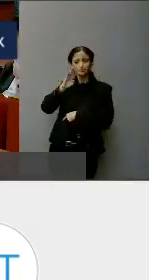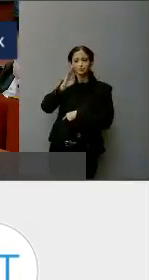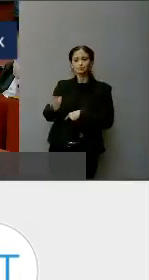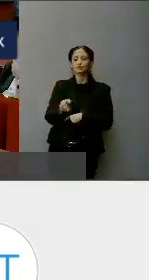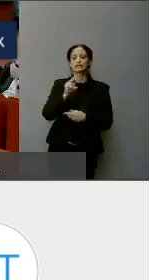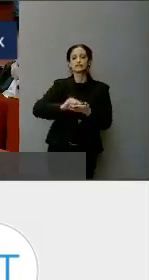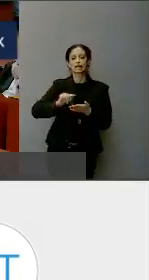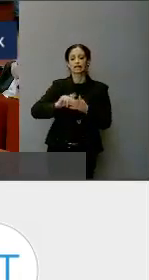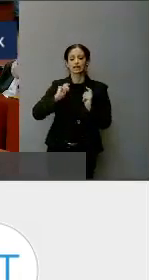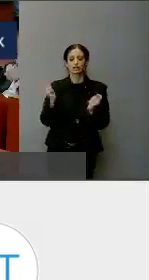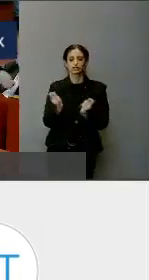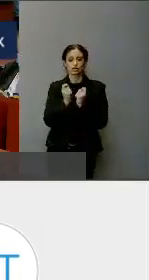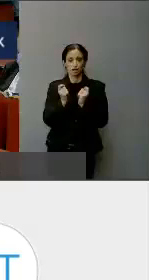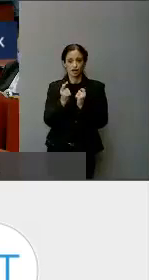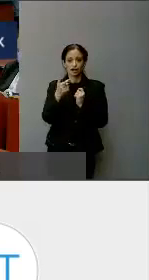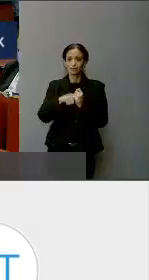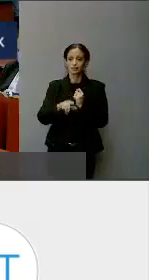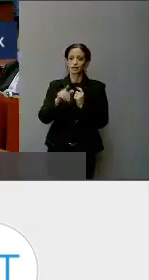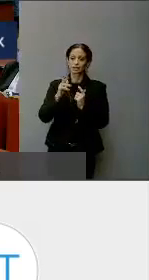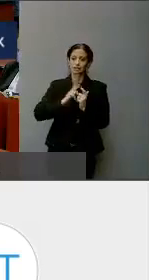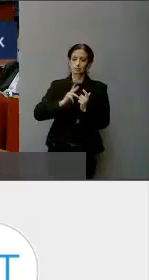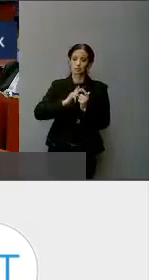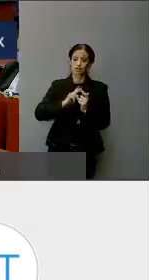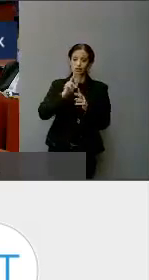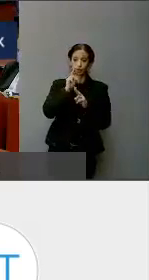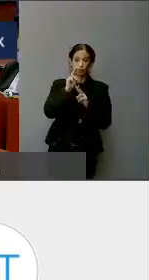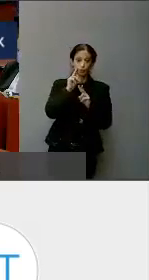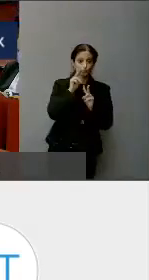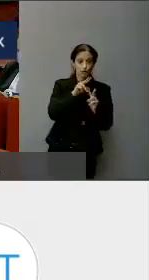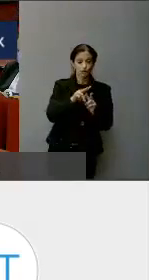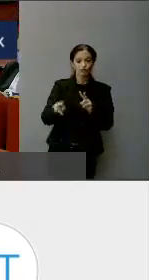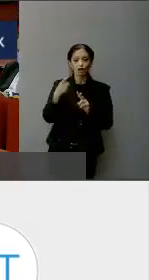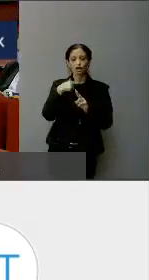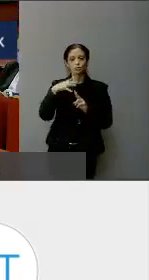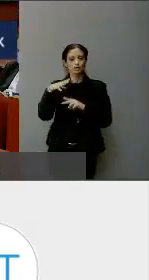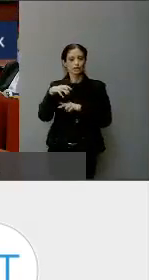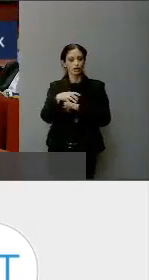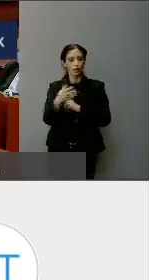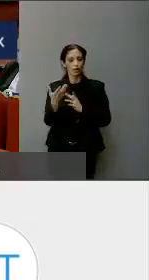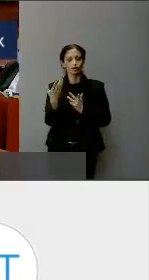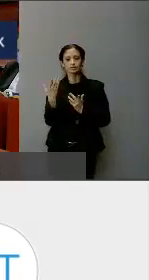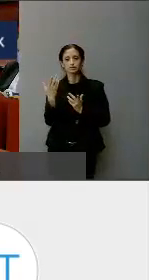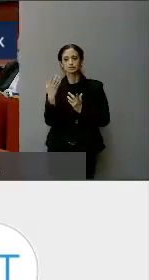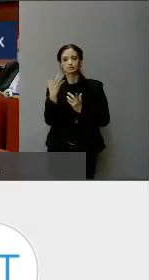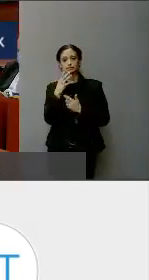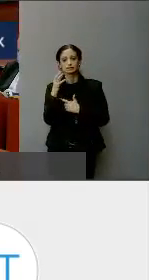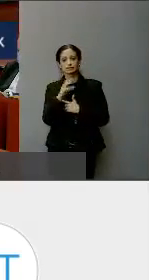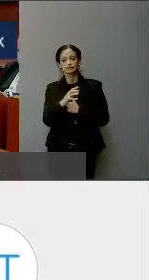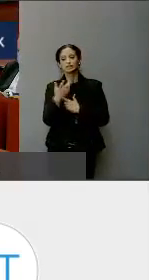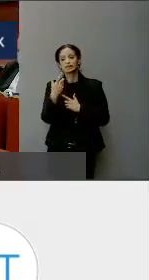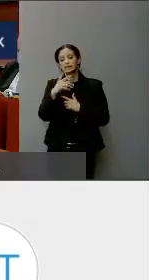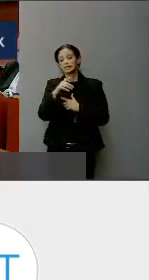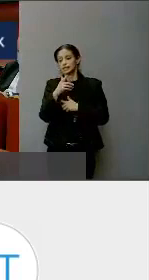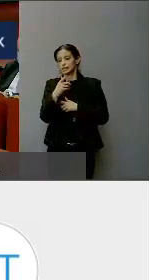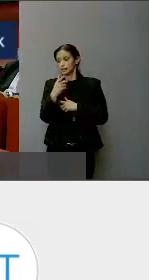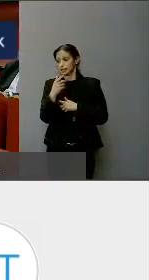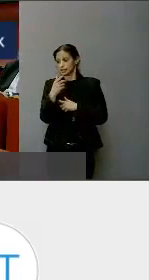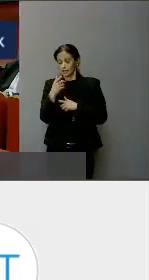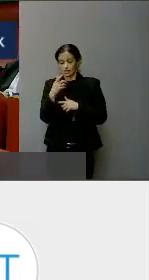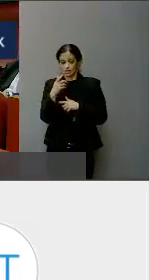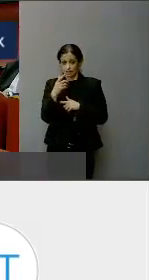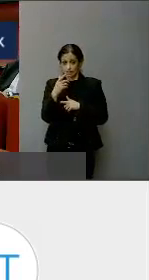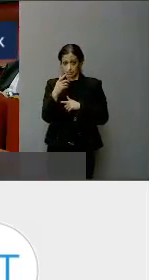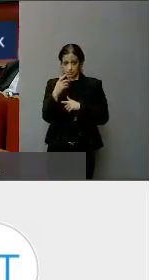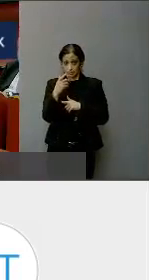ci sia stato un monitoraggio anche rispetto eventuali ricorsi eccetera perché la delicatezza con cui alcuni dirigente che